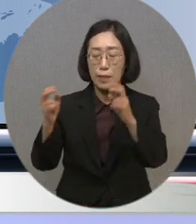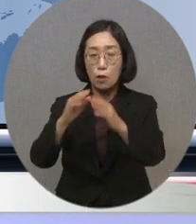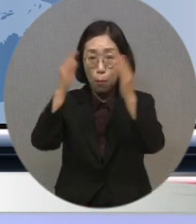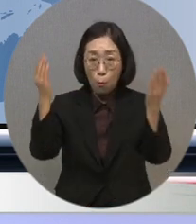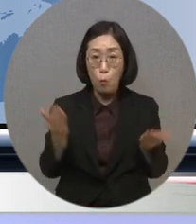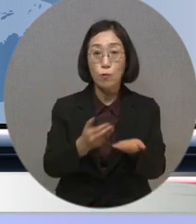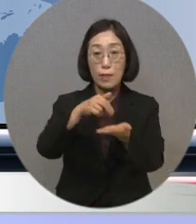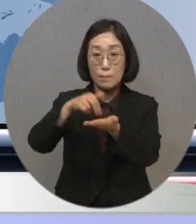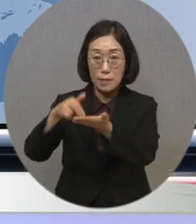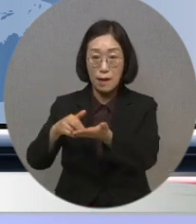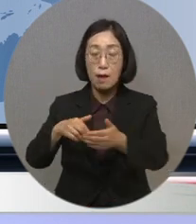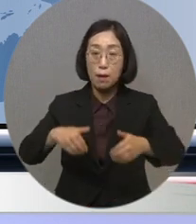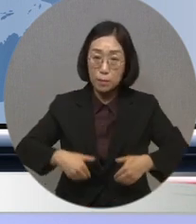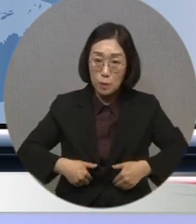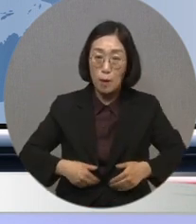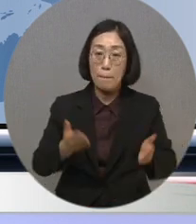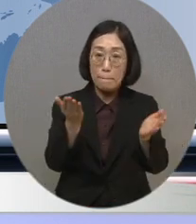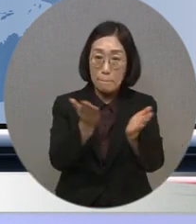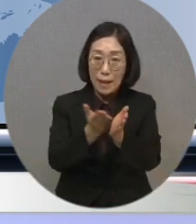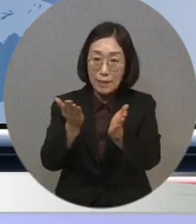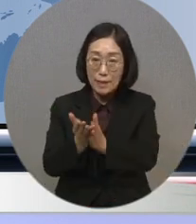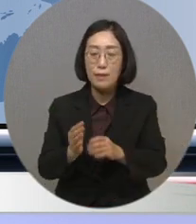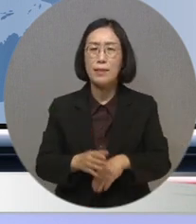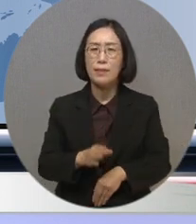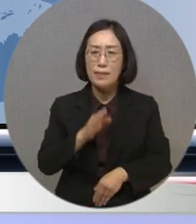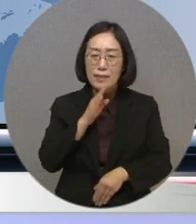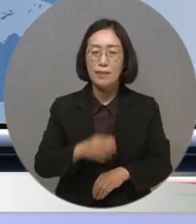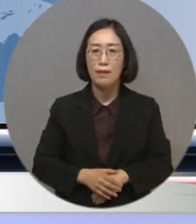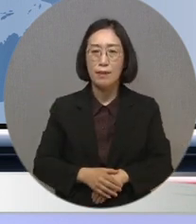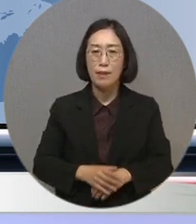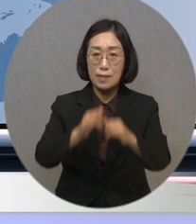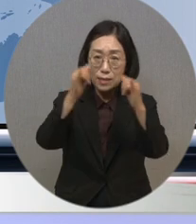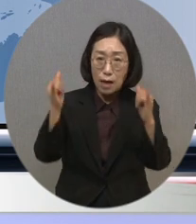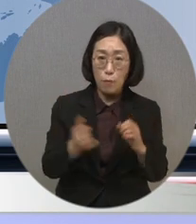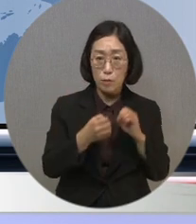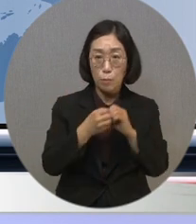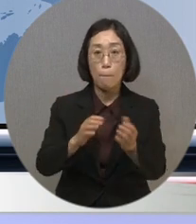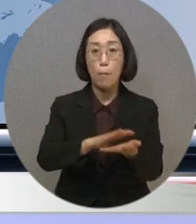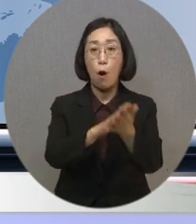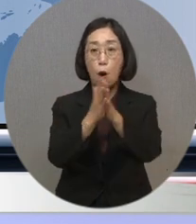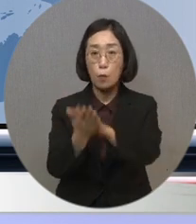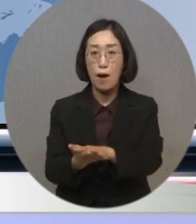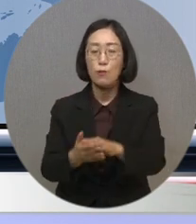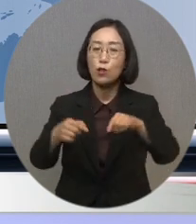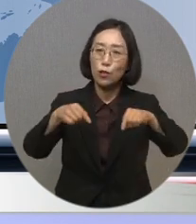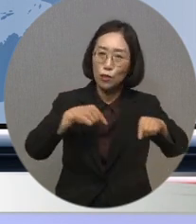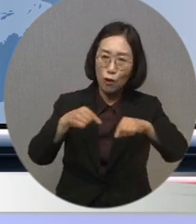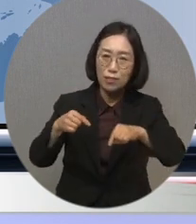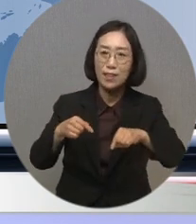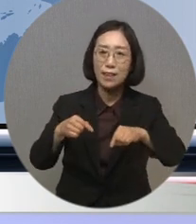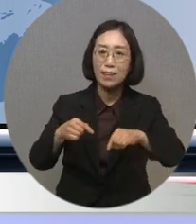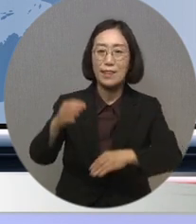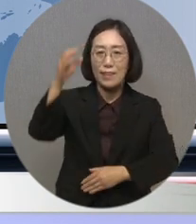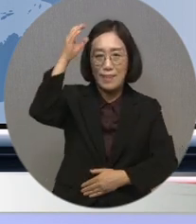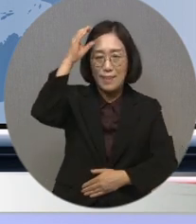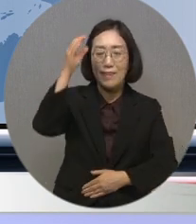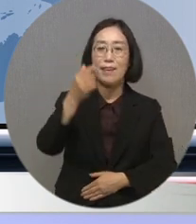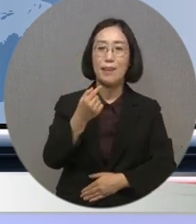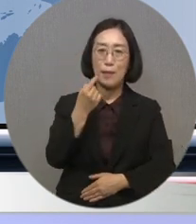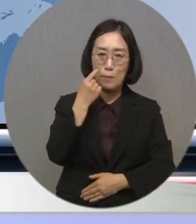입장에서 필요로 되는 현실적이고 나아가 사회적 변화를 이끄는 정책적 실천을